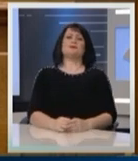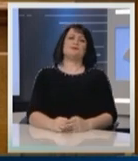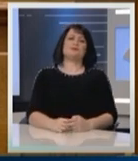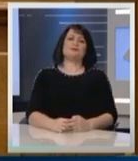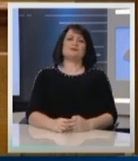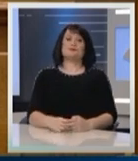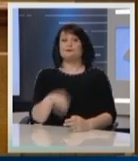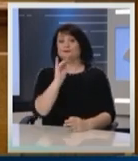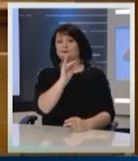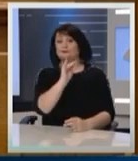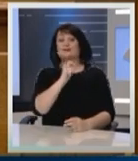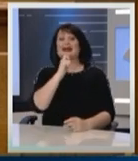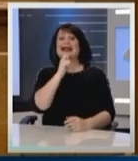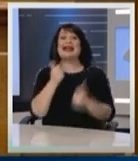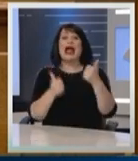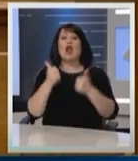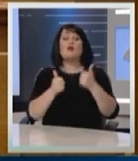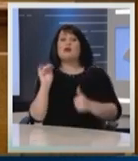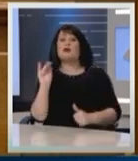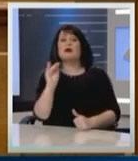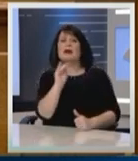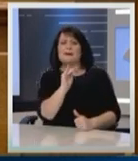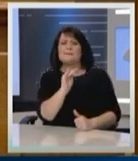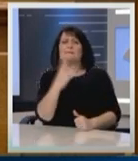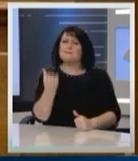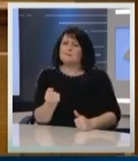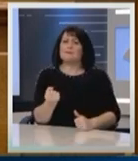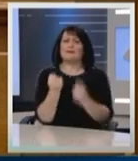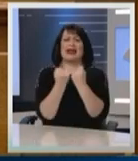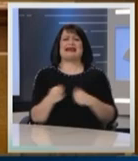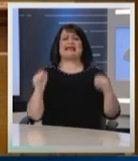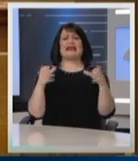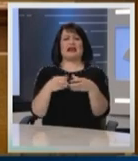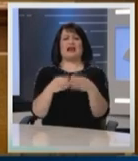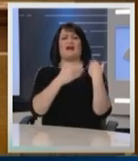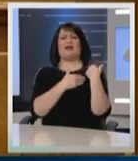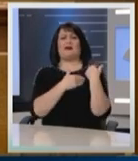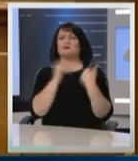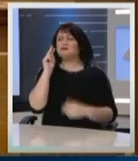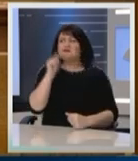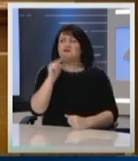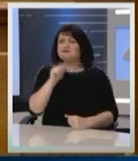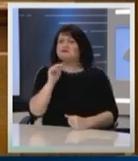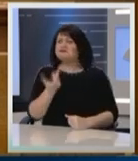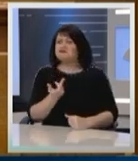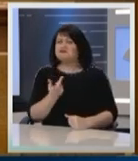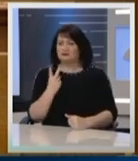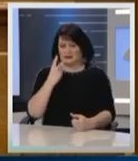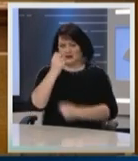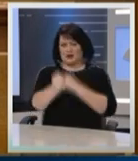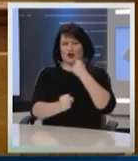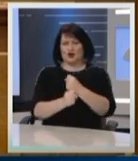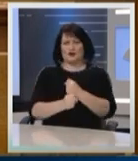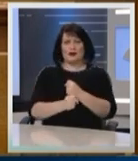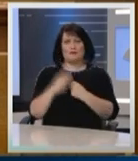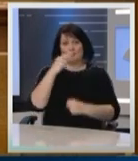Έχω ζητήσει στις δημοσκοπήσεις να υπάρχει μία ανεξάρτητη αρχή. 2 χρόνια ο Πρωθυπουργός